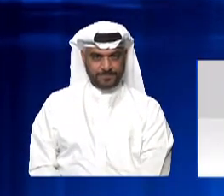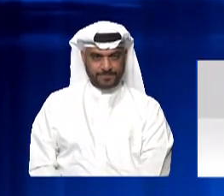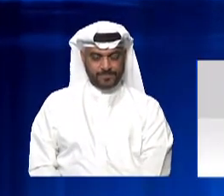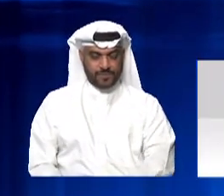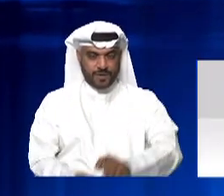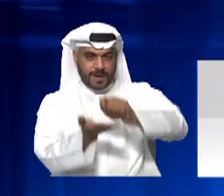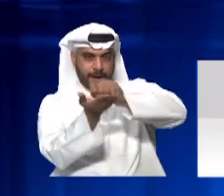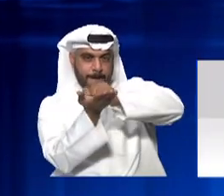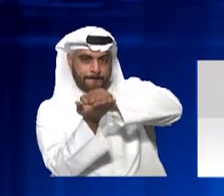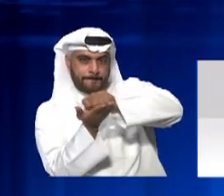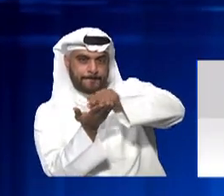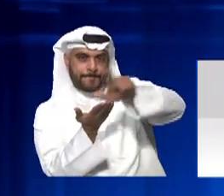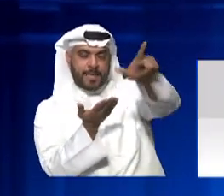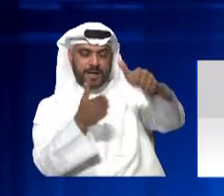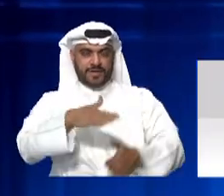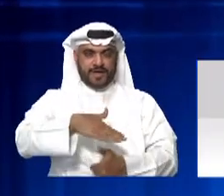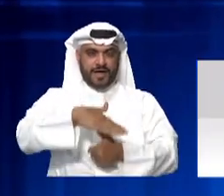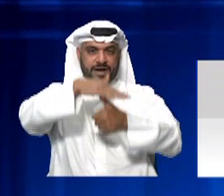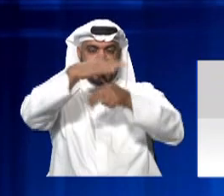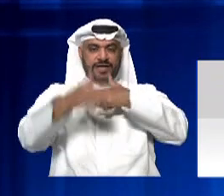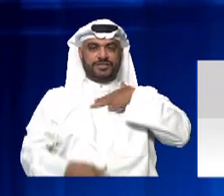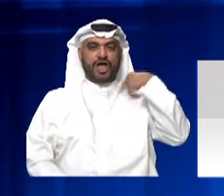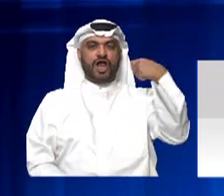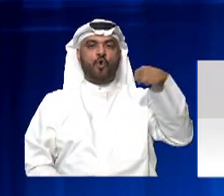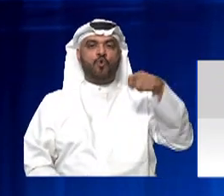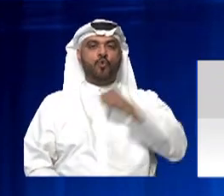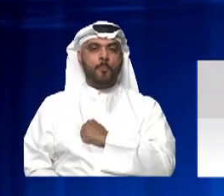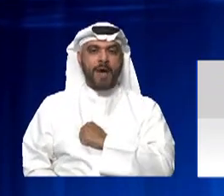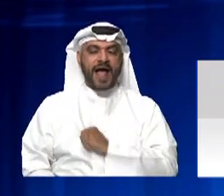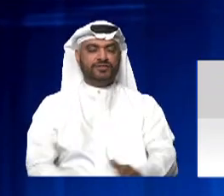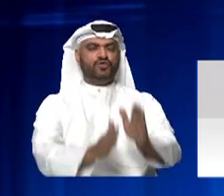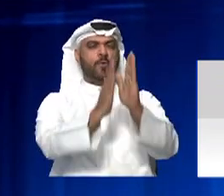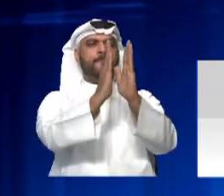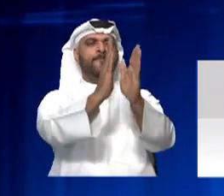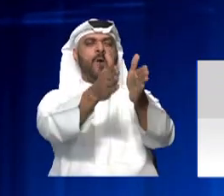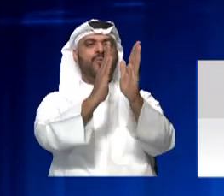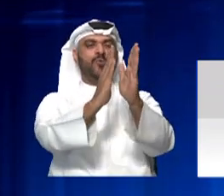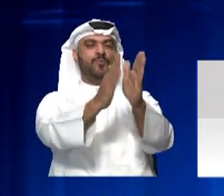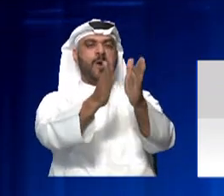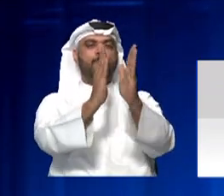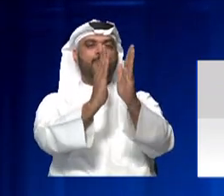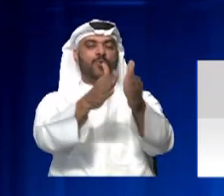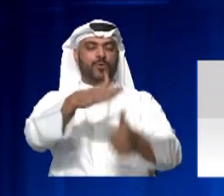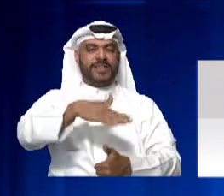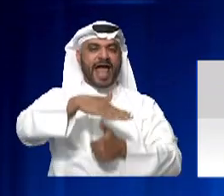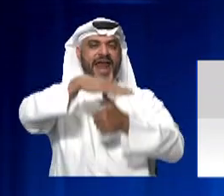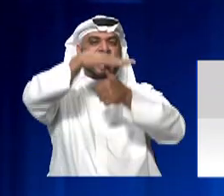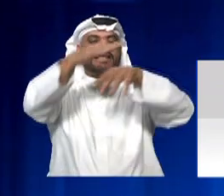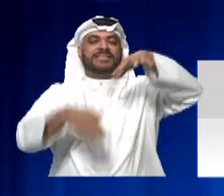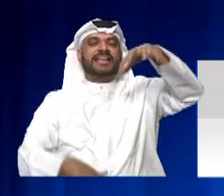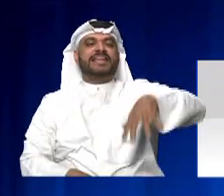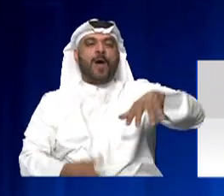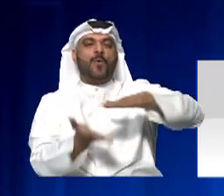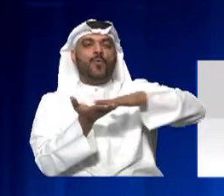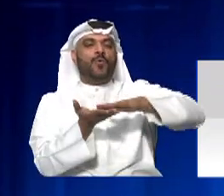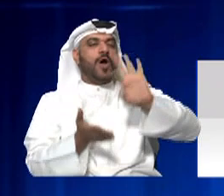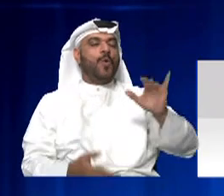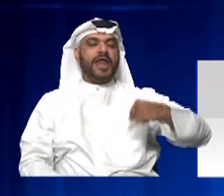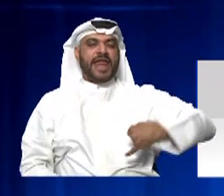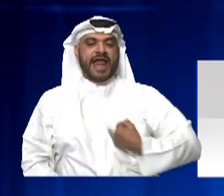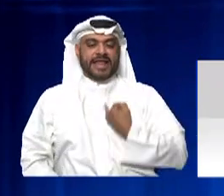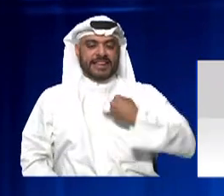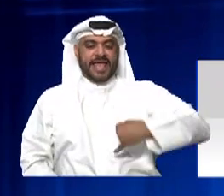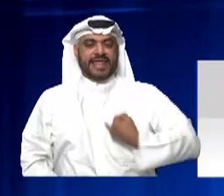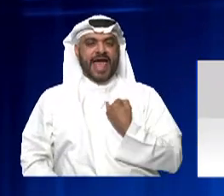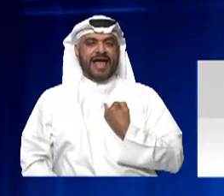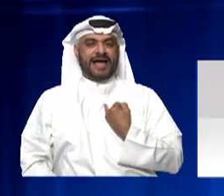بعث سمو الشيخ احمد نواف الاحمد الصباح رئيس مجلس الوزراء حفظه الله ببرقيه تهنئه الى فخامه